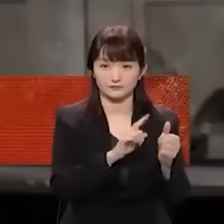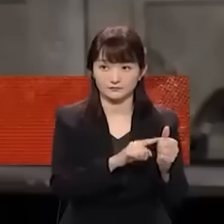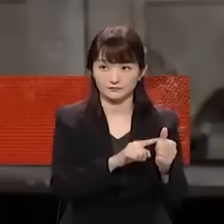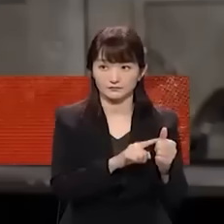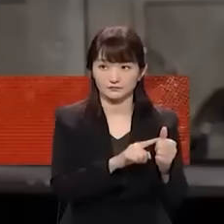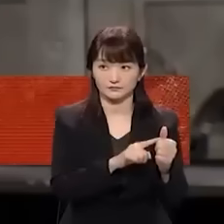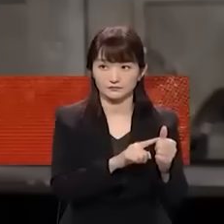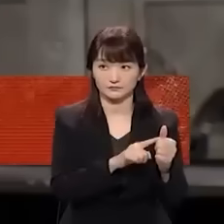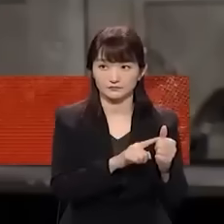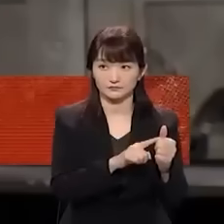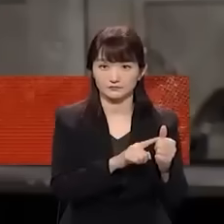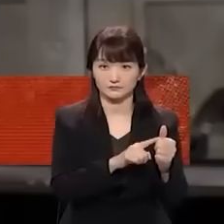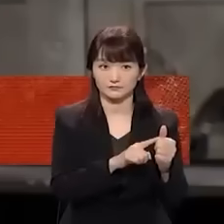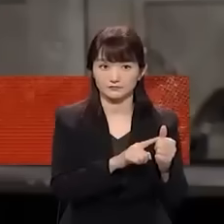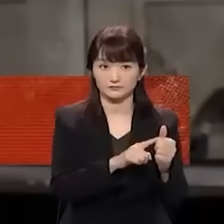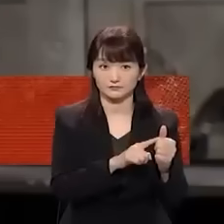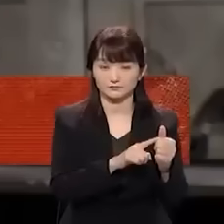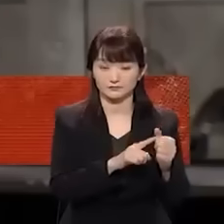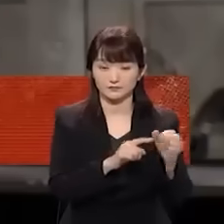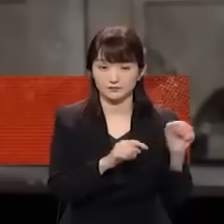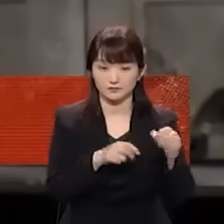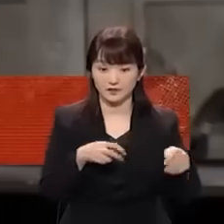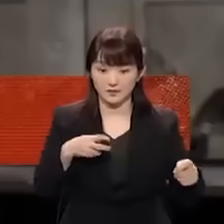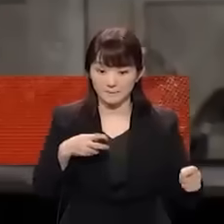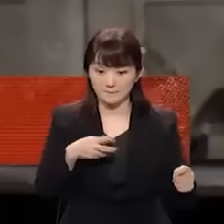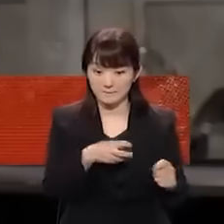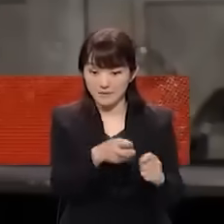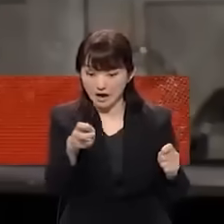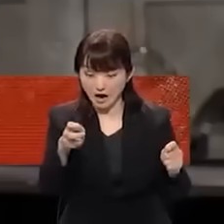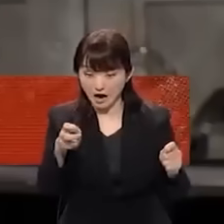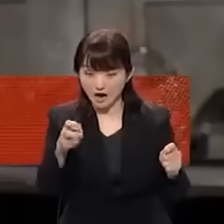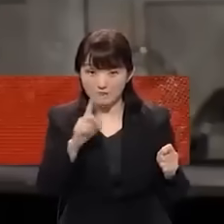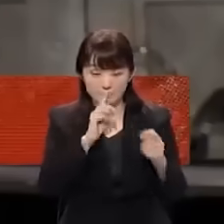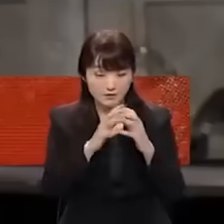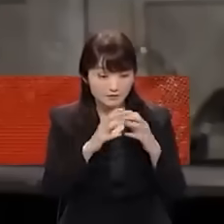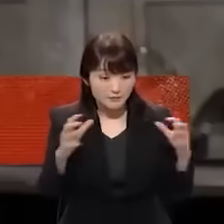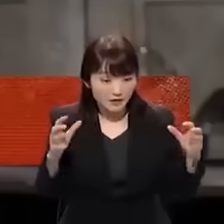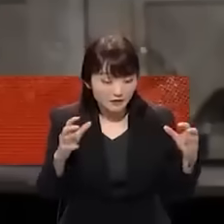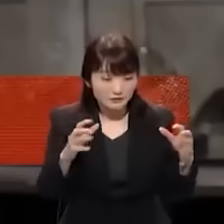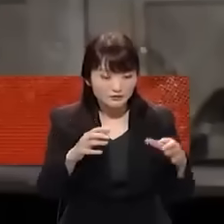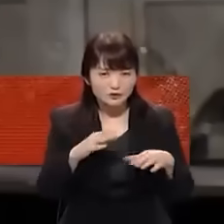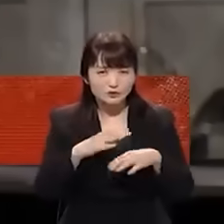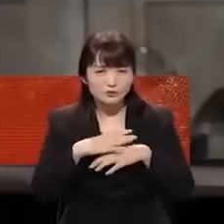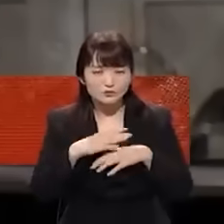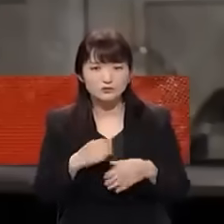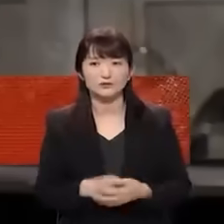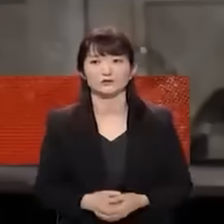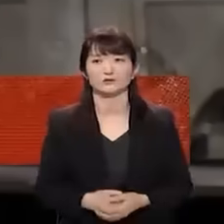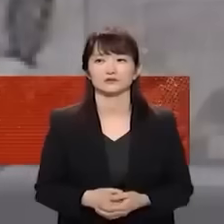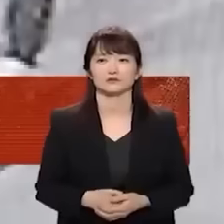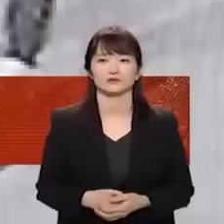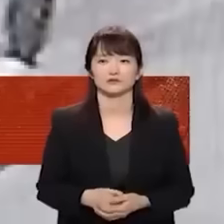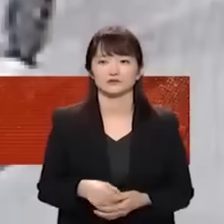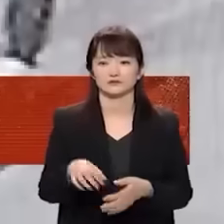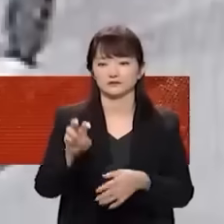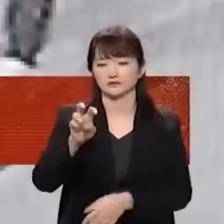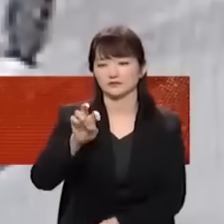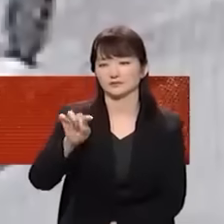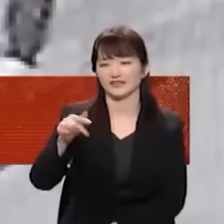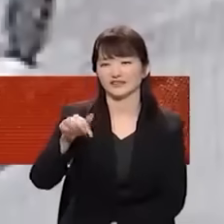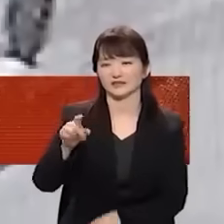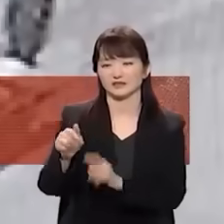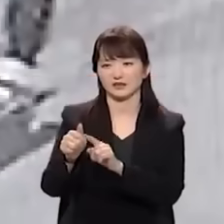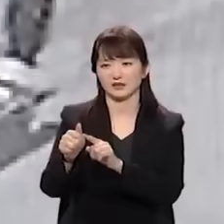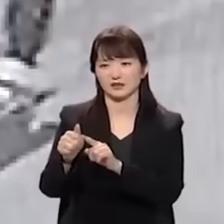된다라고 하면 너무 논란이 커질 것 같아서 그 두려움을 느껴 가지고 자기가 김시 매니저에게 네가 대신 자수해라